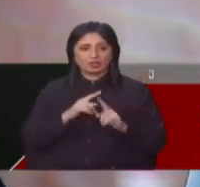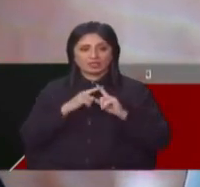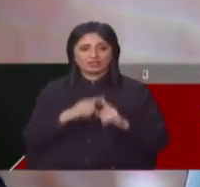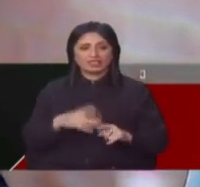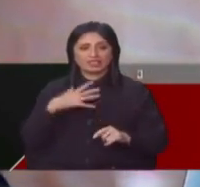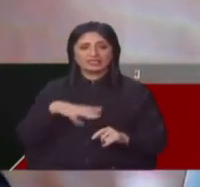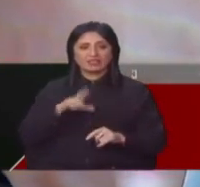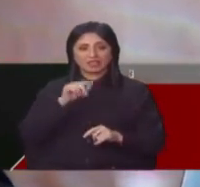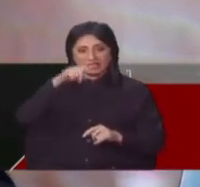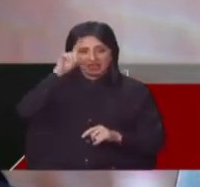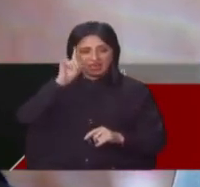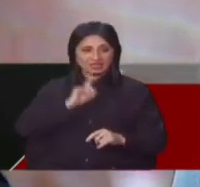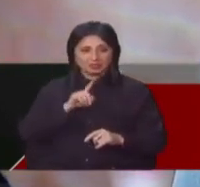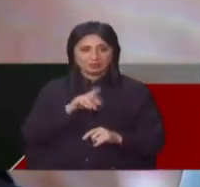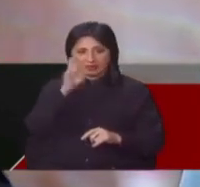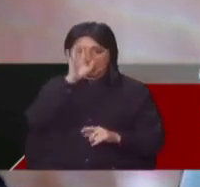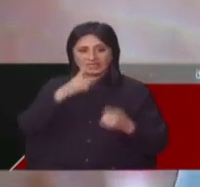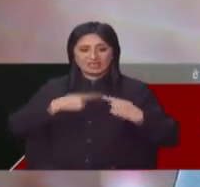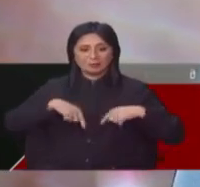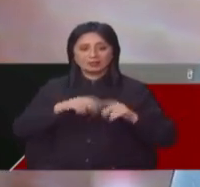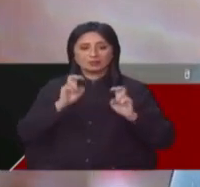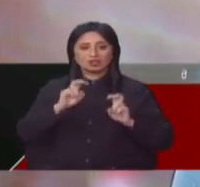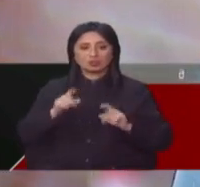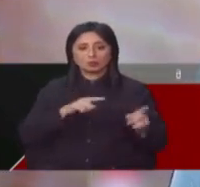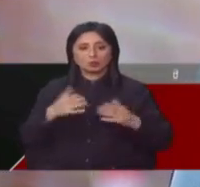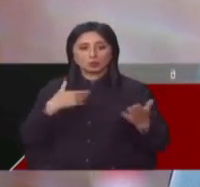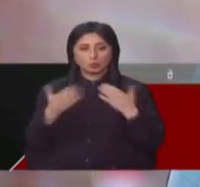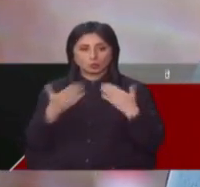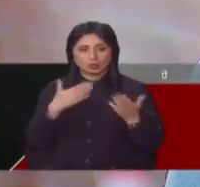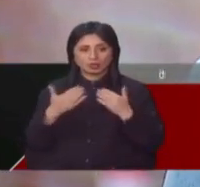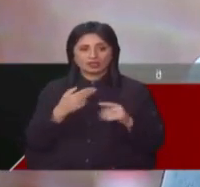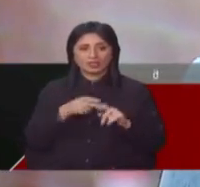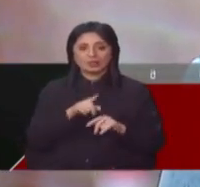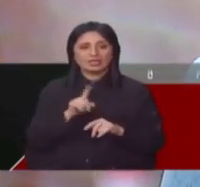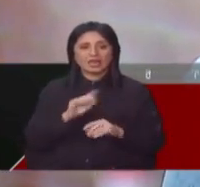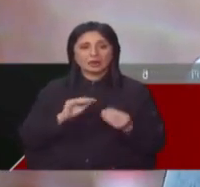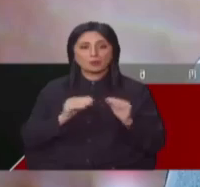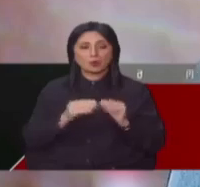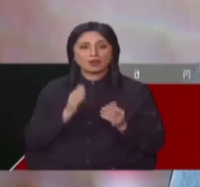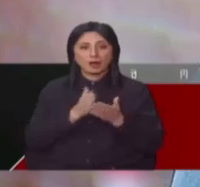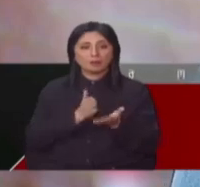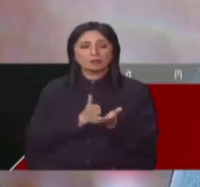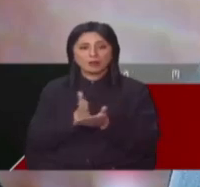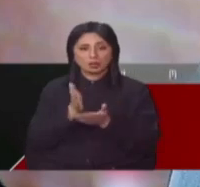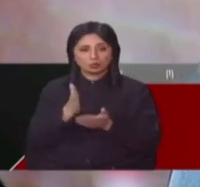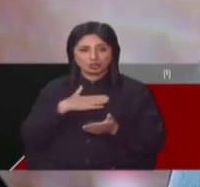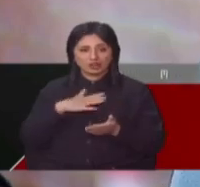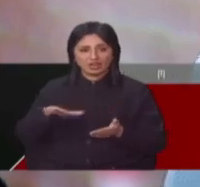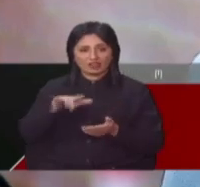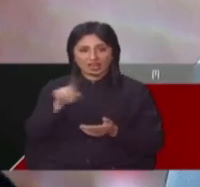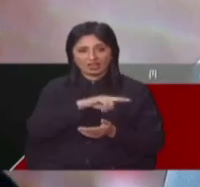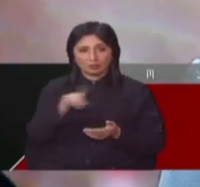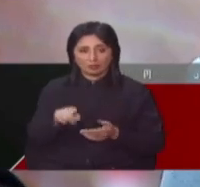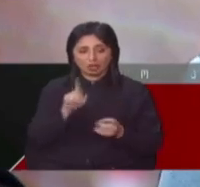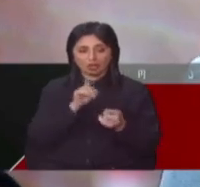ეძღვნება საქართველოსა და აზერბაიჯანის არასამთავრობო სექტორებს შორის ურთიერთობებს. იმას თუ რა გამოწვევებია ამ მიმართულებით ჩვენს ქვეყნებში.